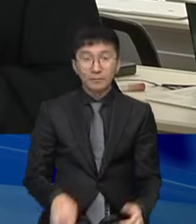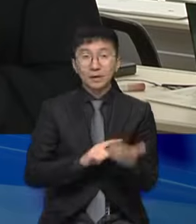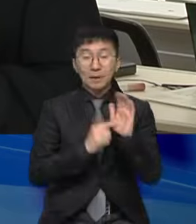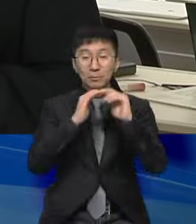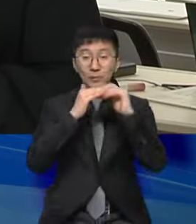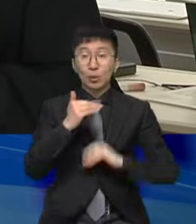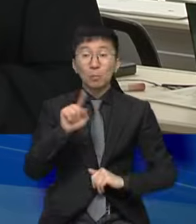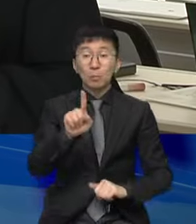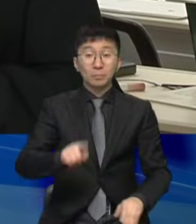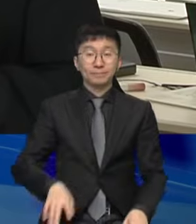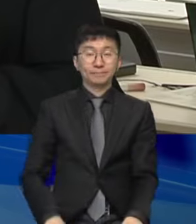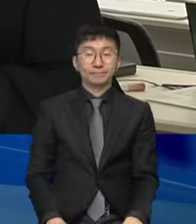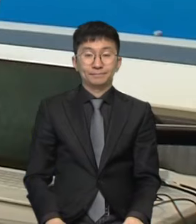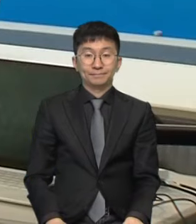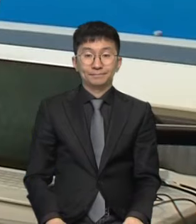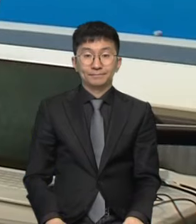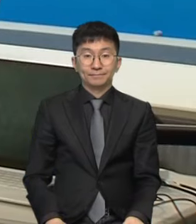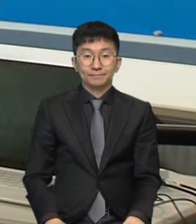자세히 전해주시죠.